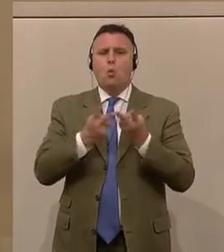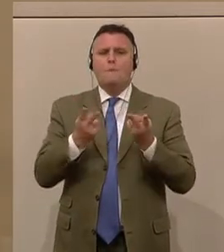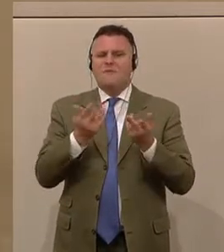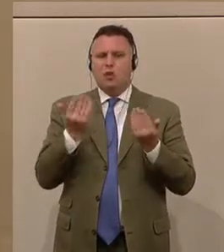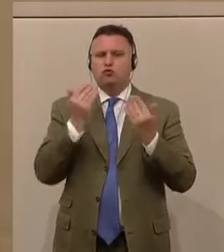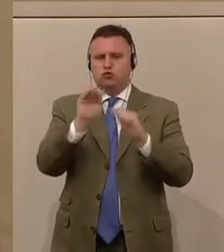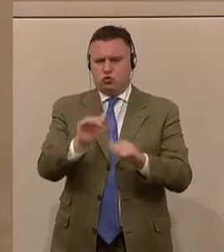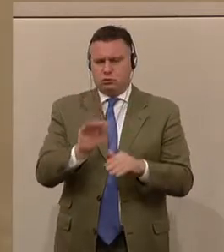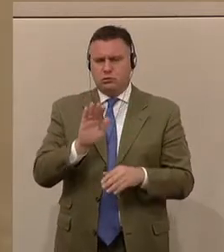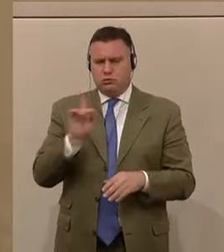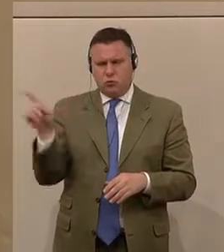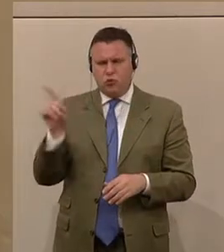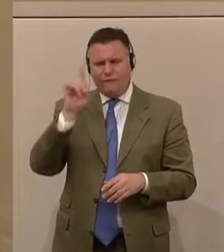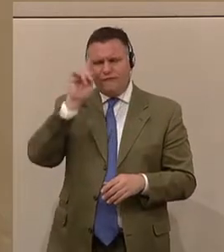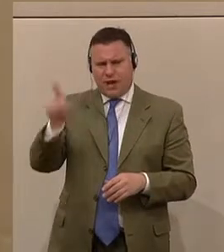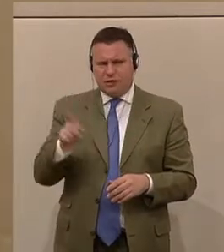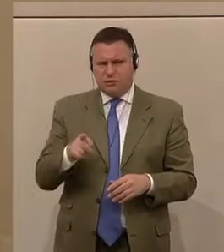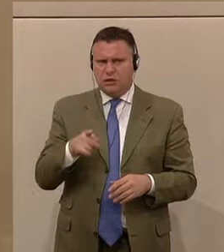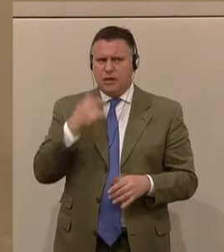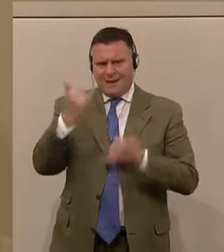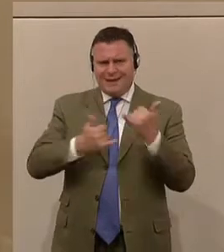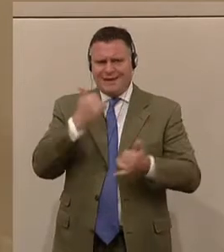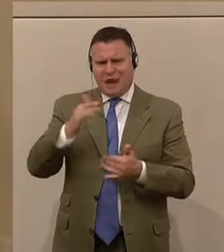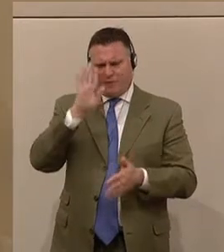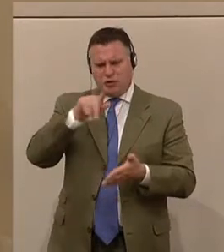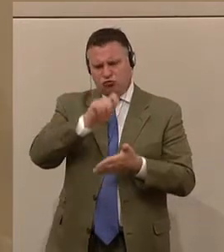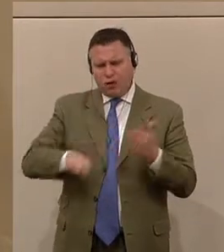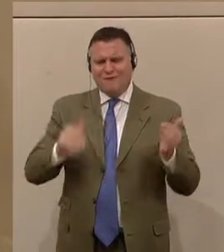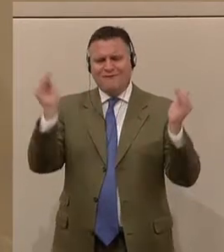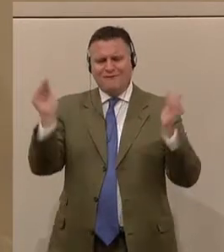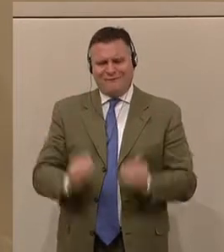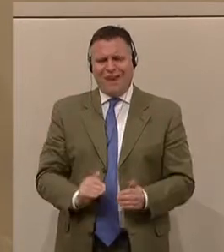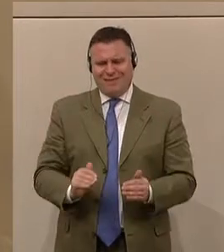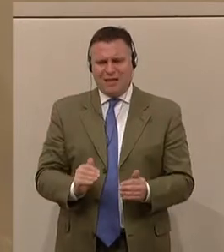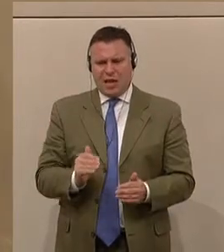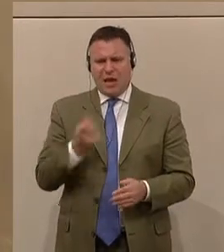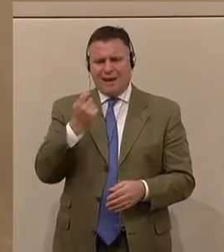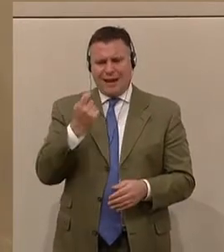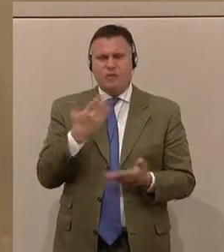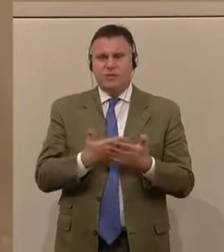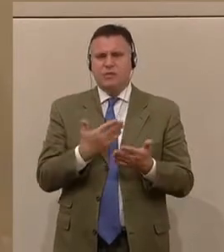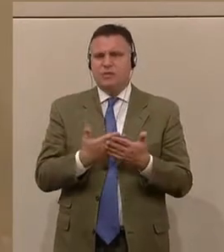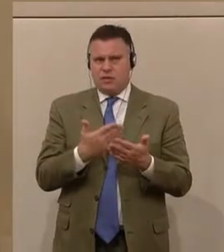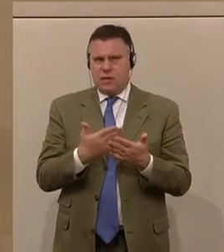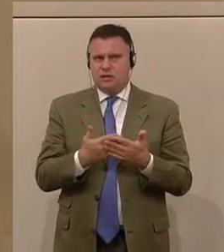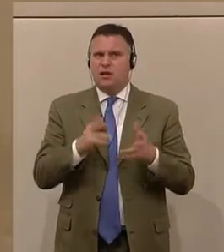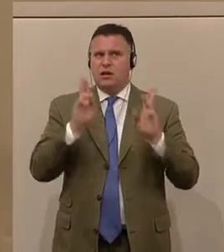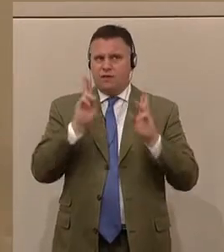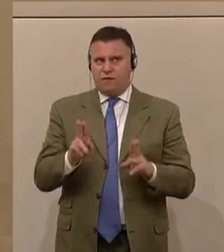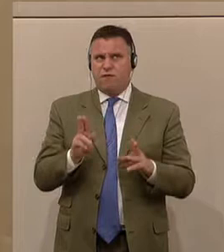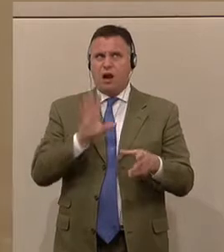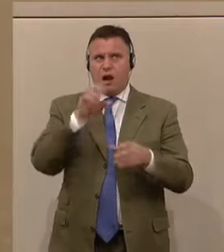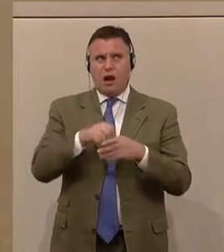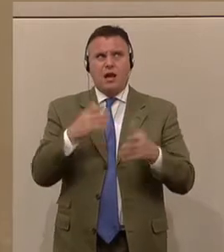Frau Bundesministerin, wird in den nächsten Jahren gekürzt werden. Wo also findet die Umsetzung dieser